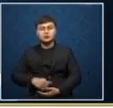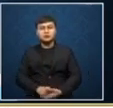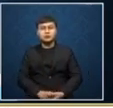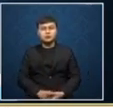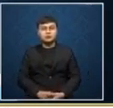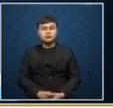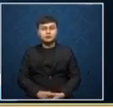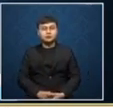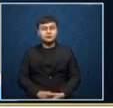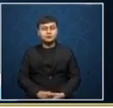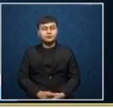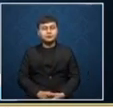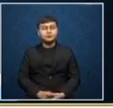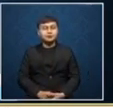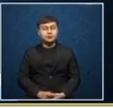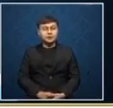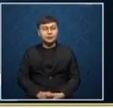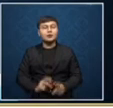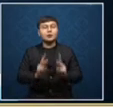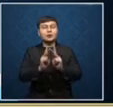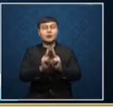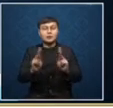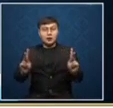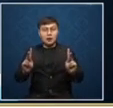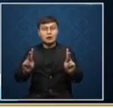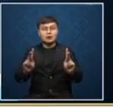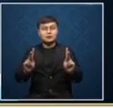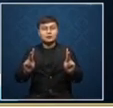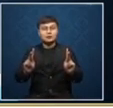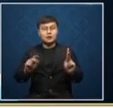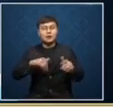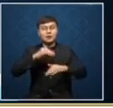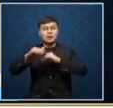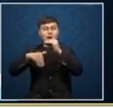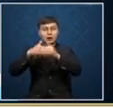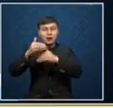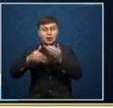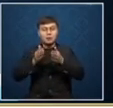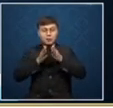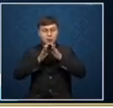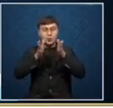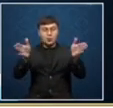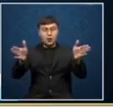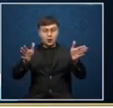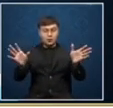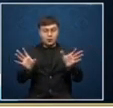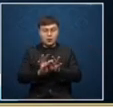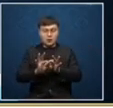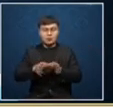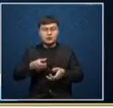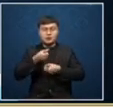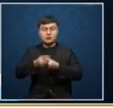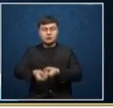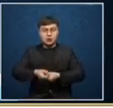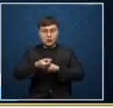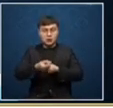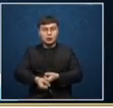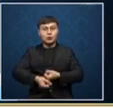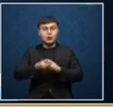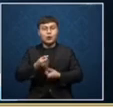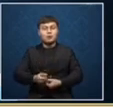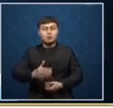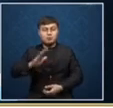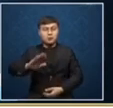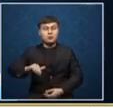ณะกรรมการเราได้ติดตามอันนึงคือการพัฒนาในภาพรวมของการขับเคลื่อนเกษตรมูลค่าสูงมีความชัดเจนขึ้นดีขึ้น